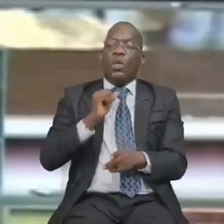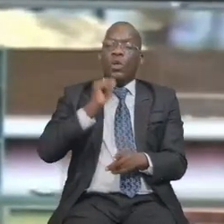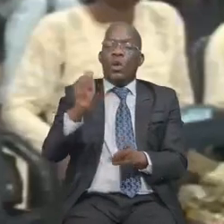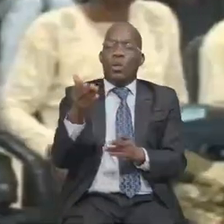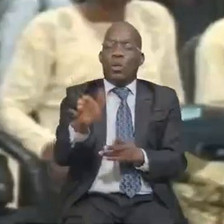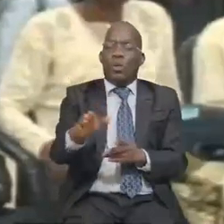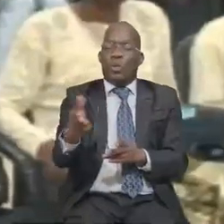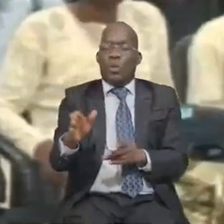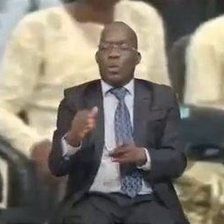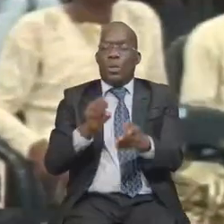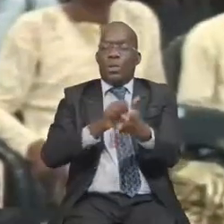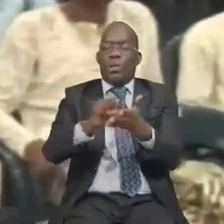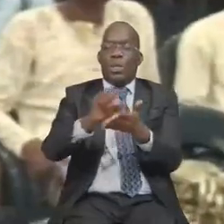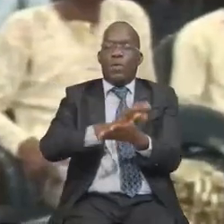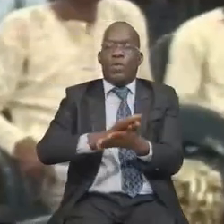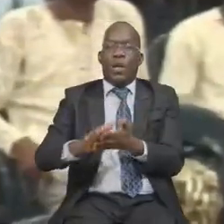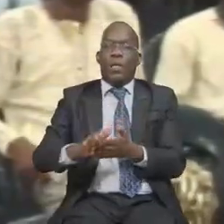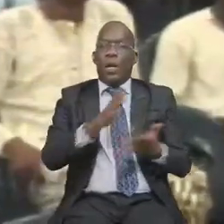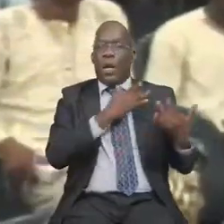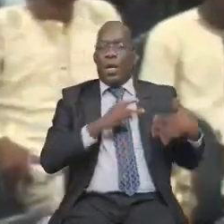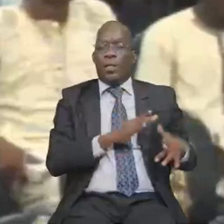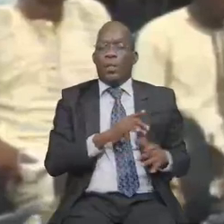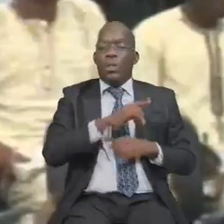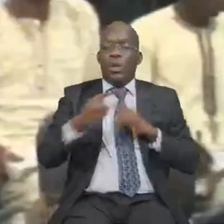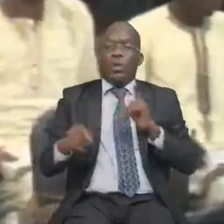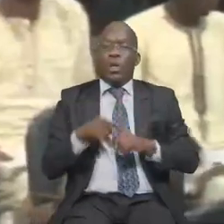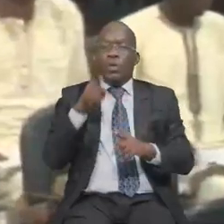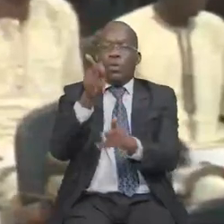un cœur sanctifié non compromettant quand tu préserves.